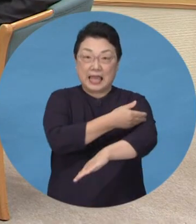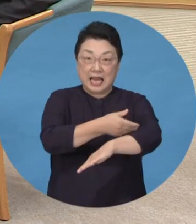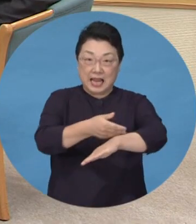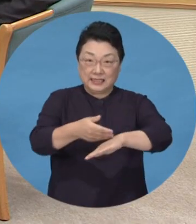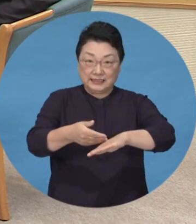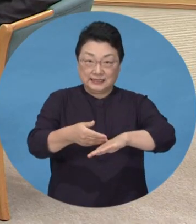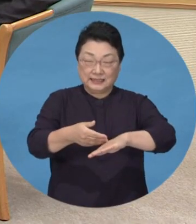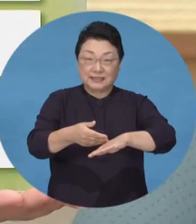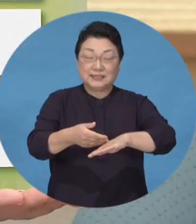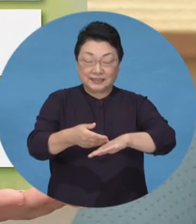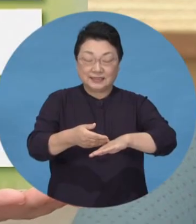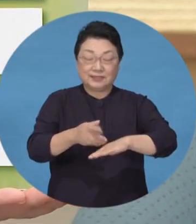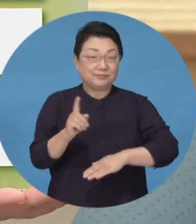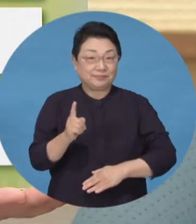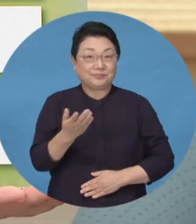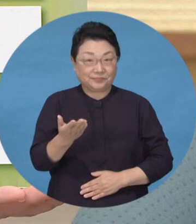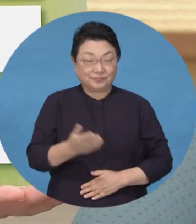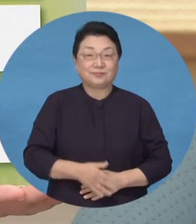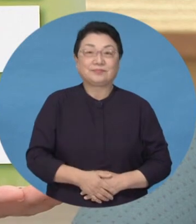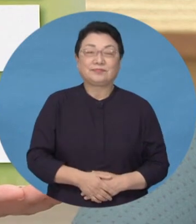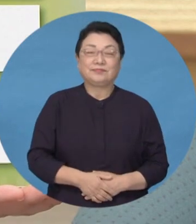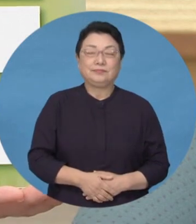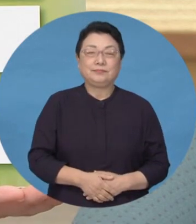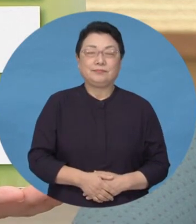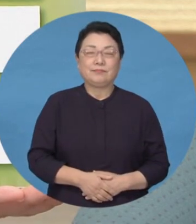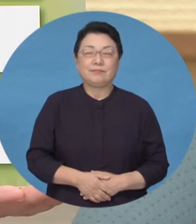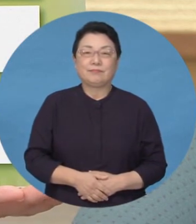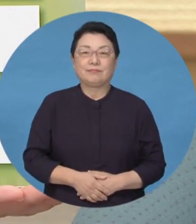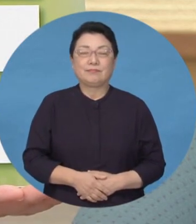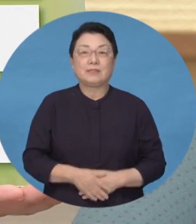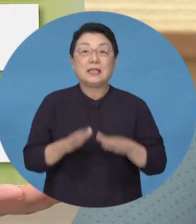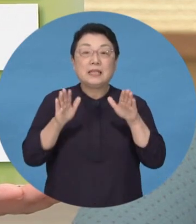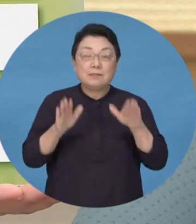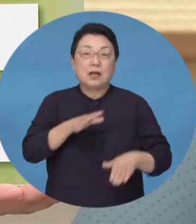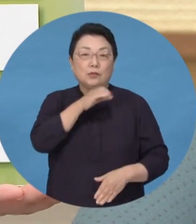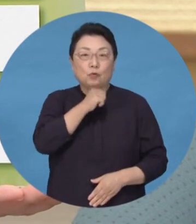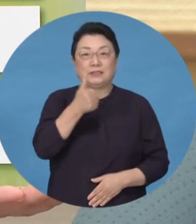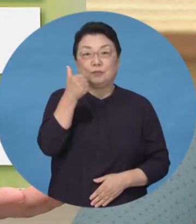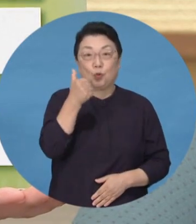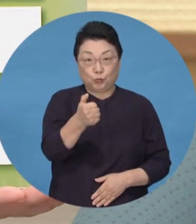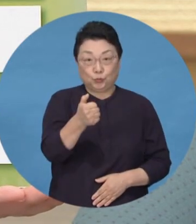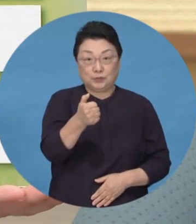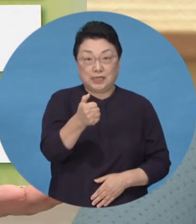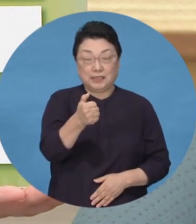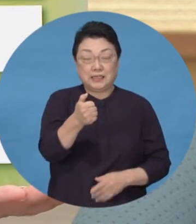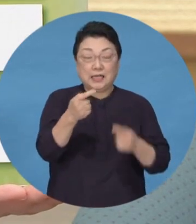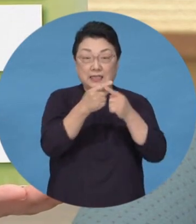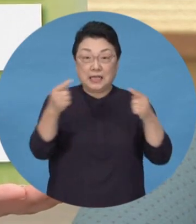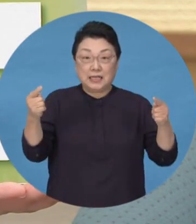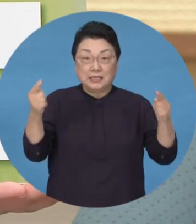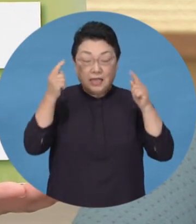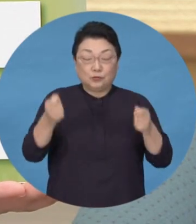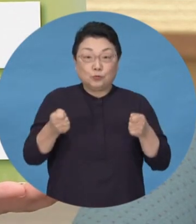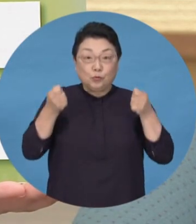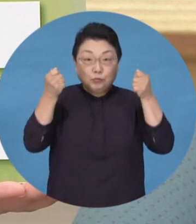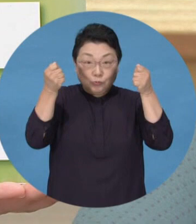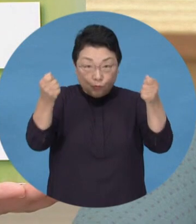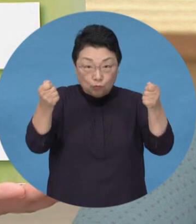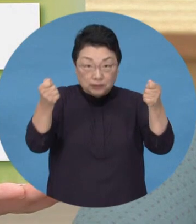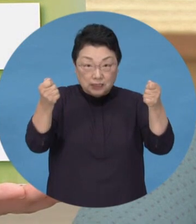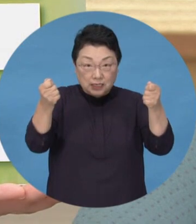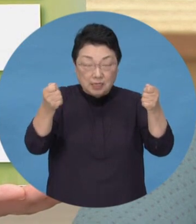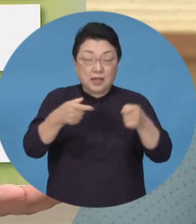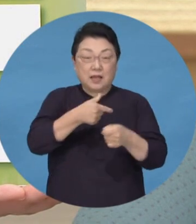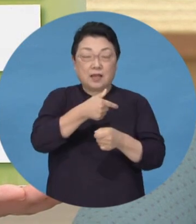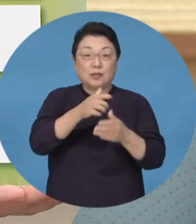をまとめてみましたご覧くださいnasa 7時現在50歳でいらっしゃいます大学を卒業されまして